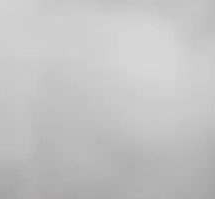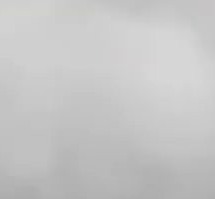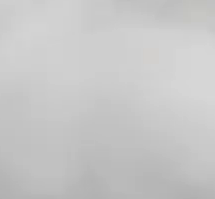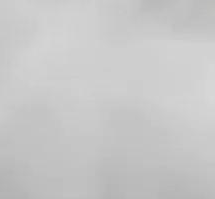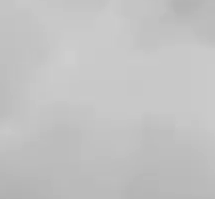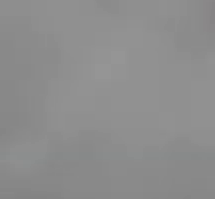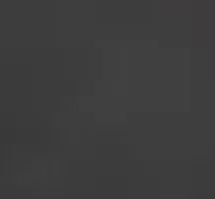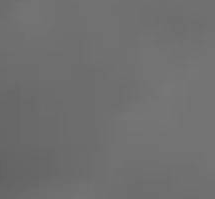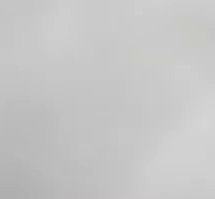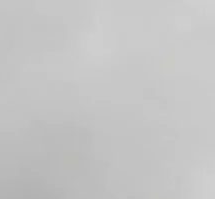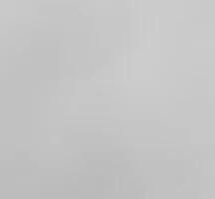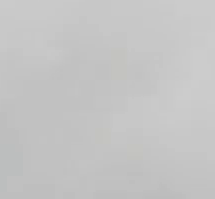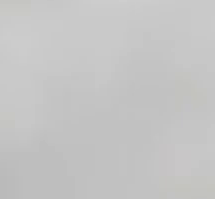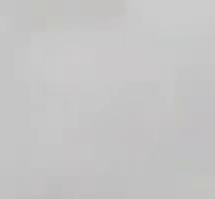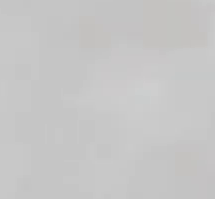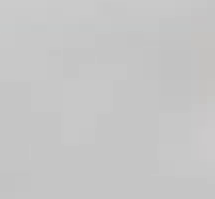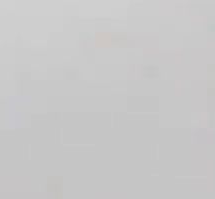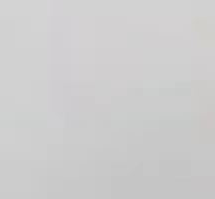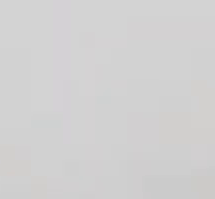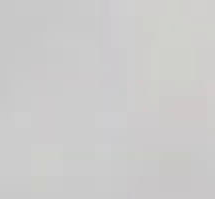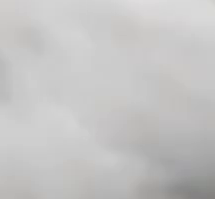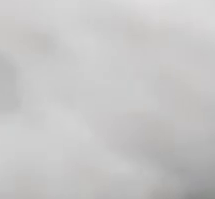Iye Wafapam Chinjiko,